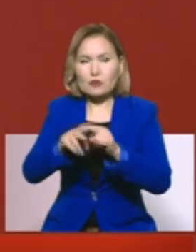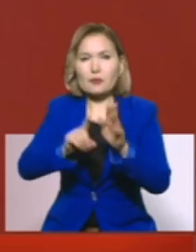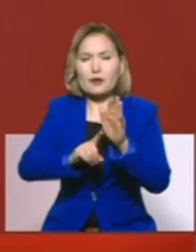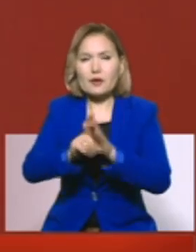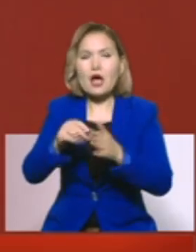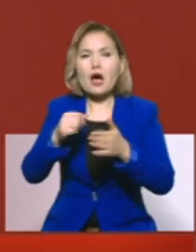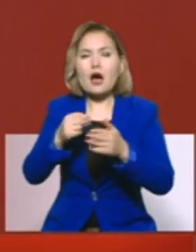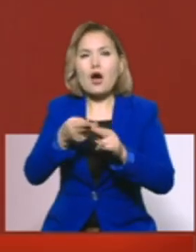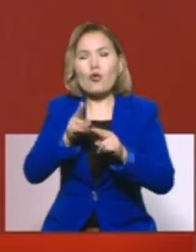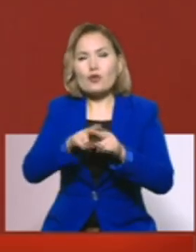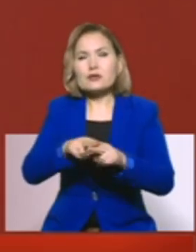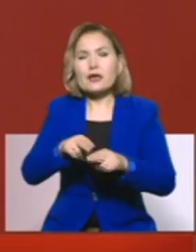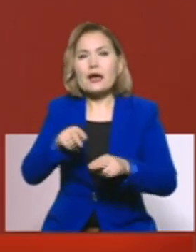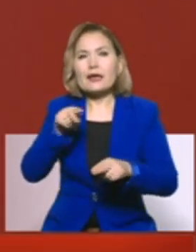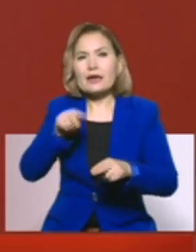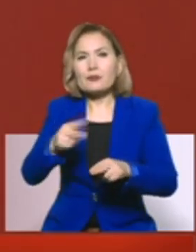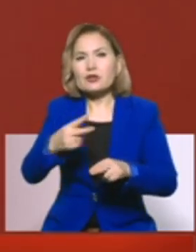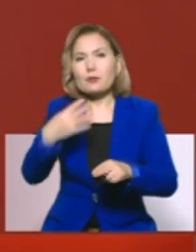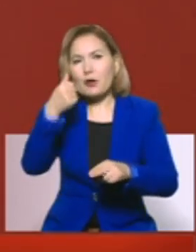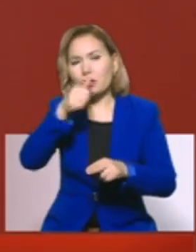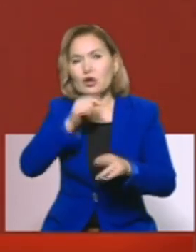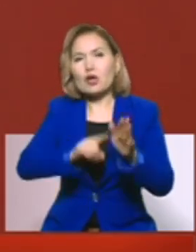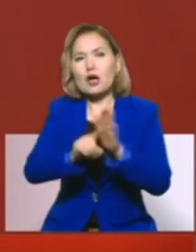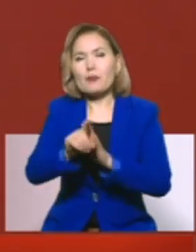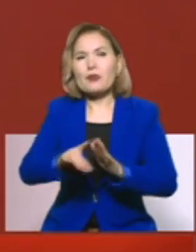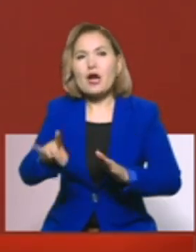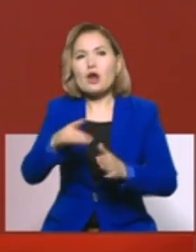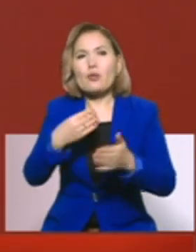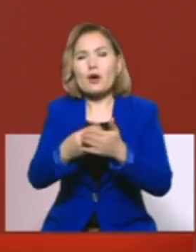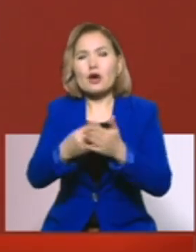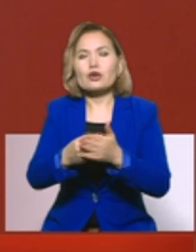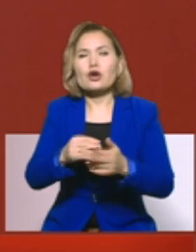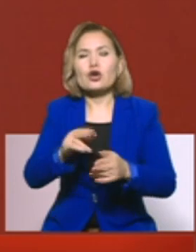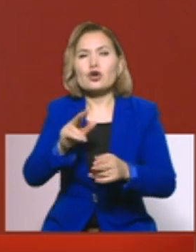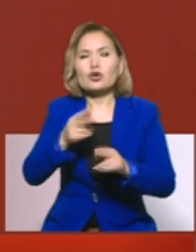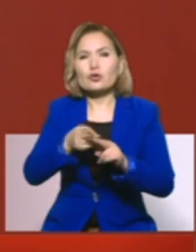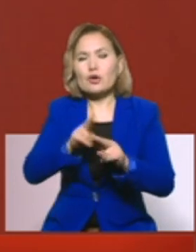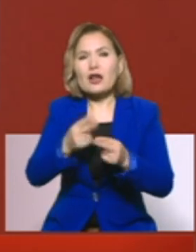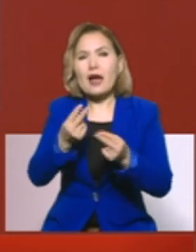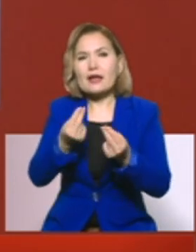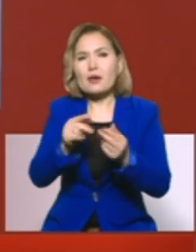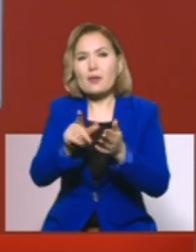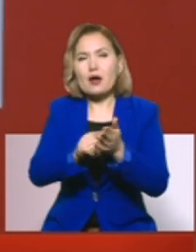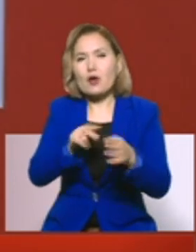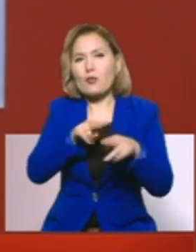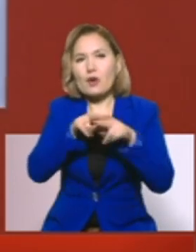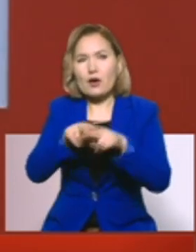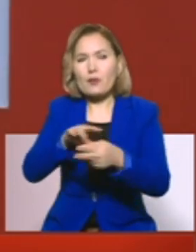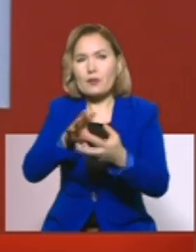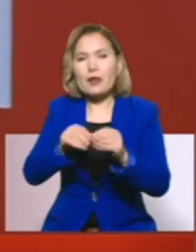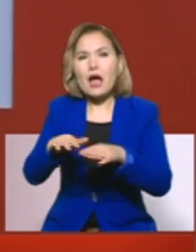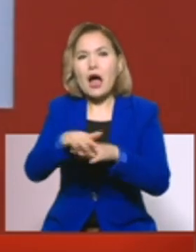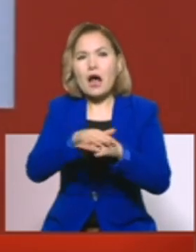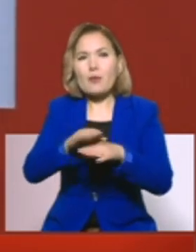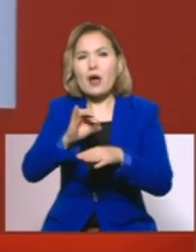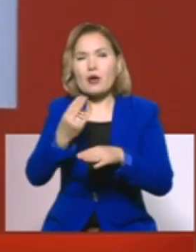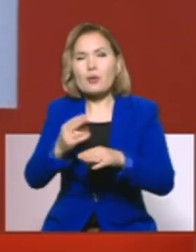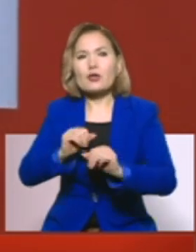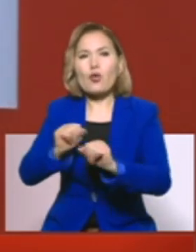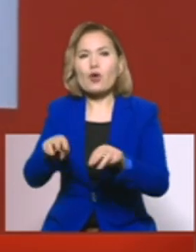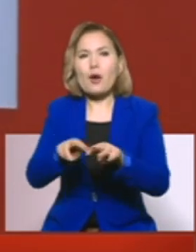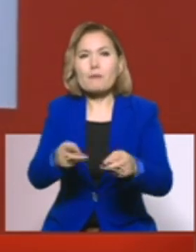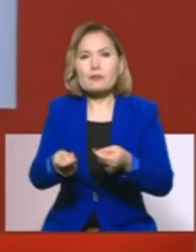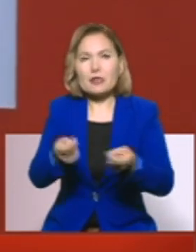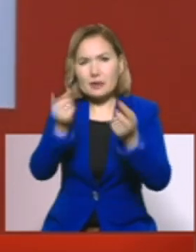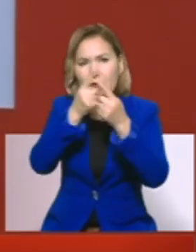Жыл басынан бері республикалық бюджеттен 300 миллиард теңгеден аса зейнетақы төленді. Мұны еңбек және халықты әлеуметтік қорғау министрлігі